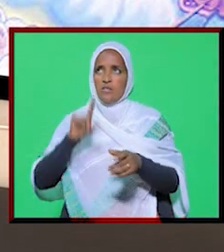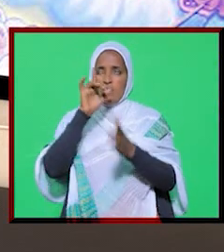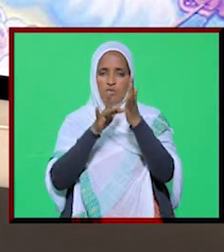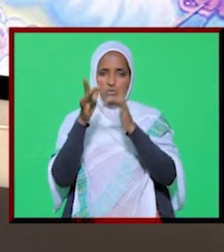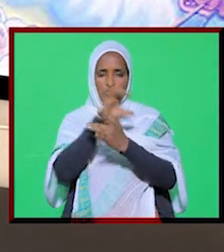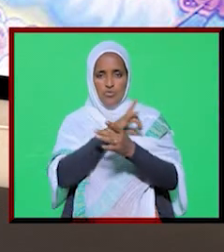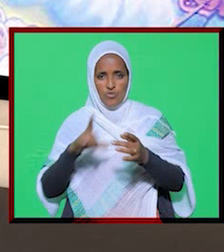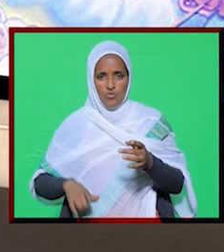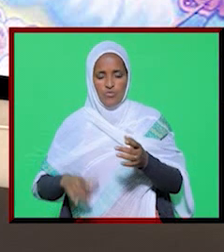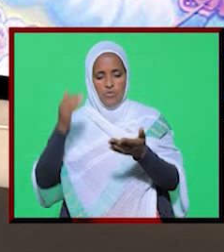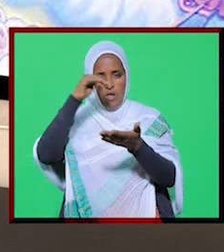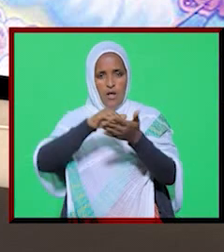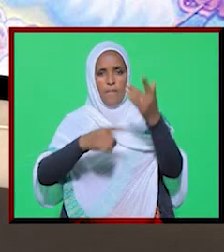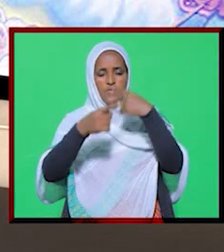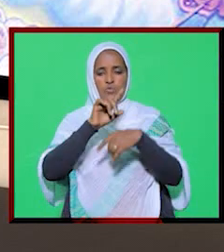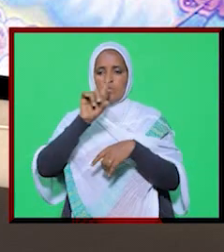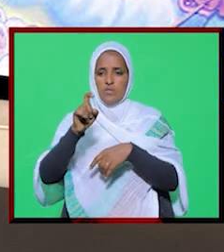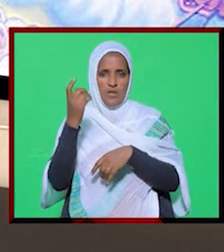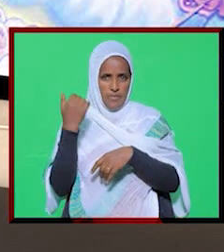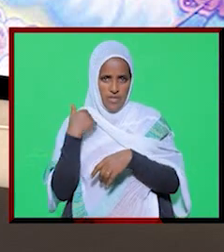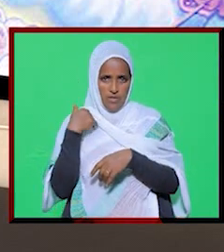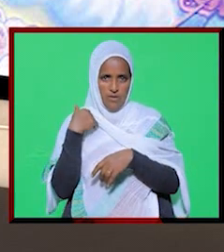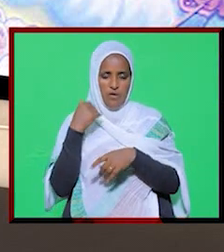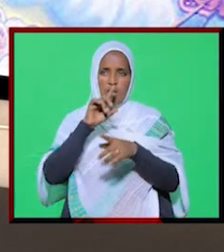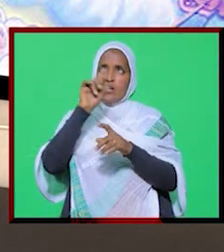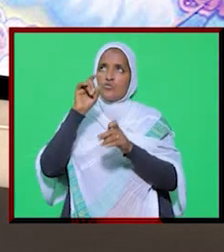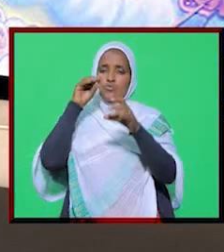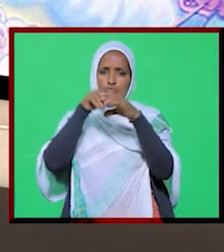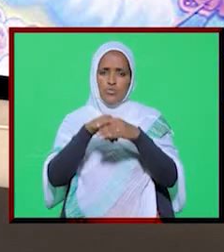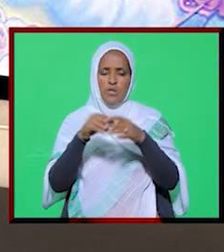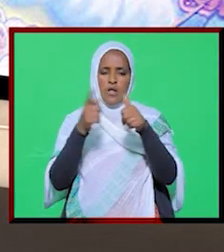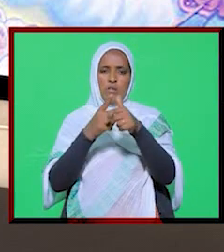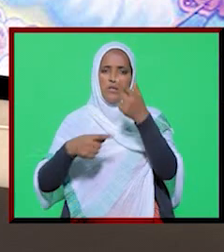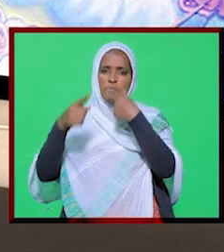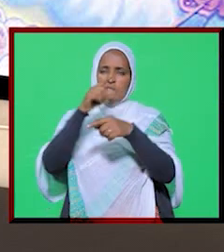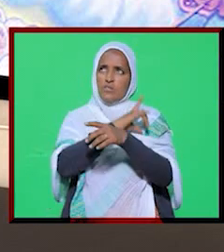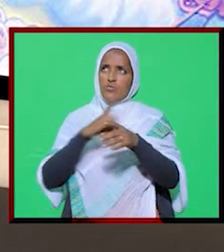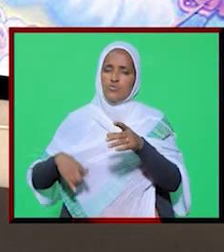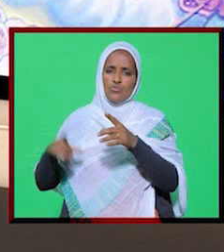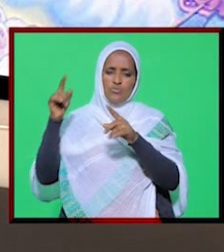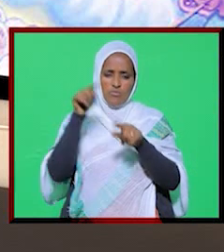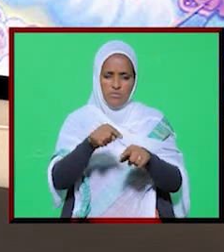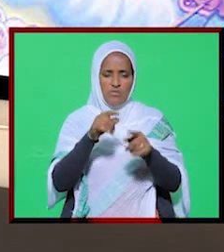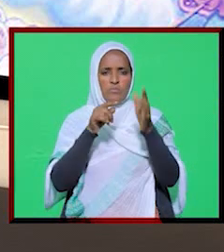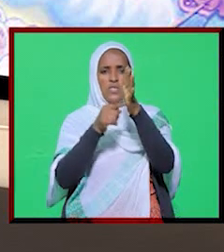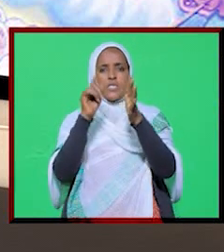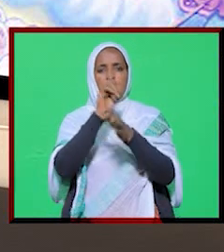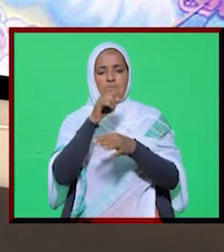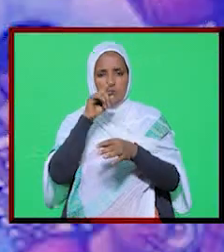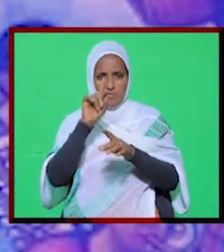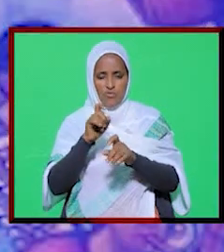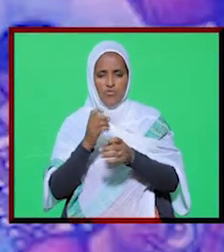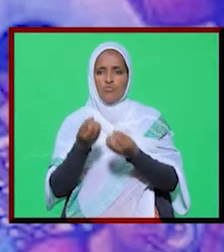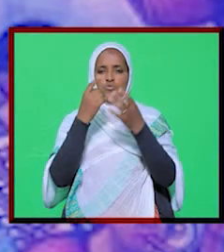ጌታችን መድኃኒታችን ኢየሱስ ክርስቶስን ስለ ዳግም ምጽአቱ ጥያቄ ጠይቀውት ነበር ከጠየቁት ጥያቄ ውስጥ የመጣት ምልክቱ ምንድነው